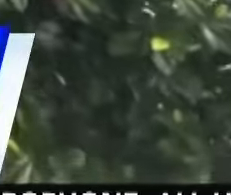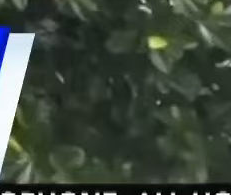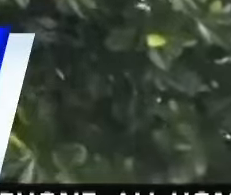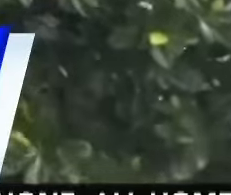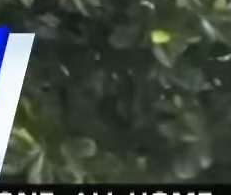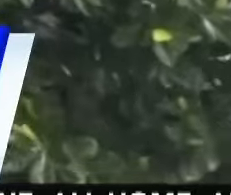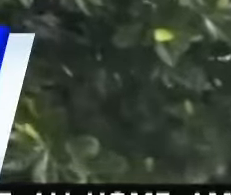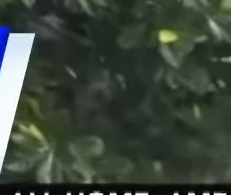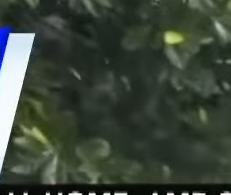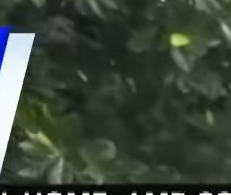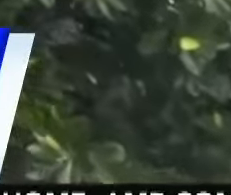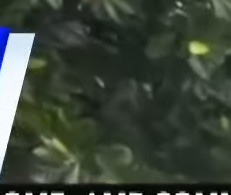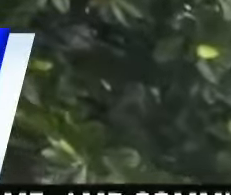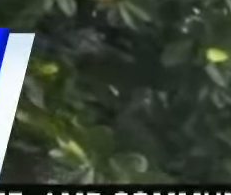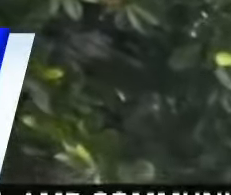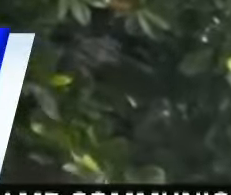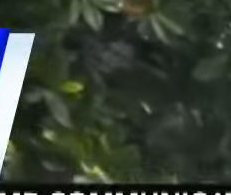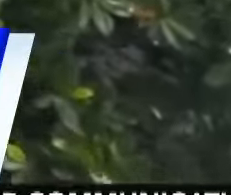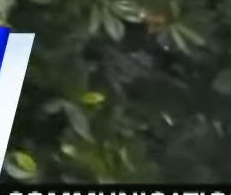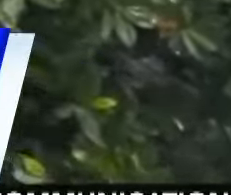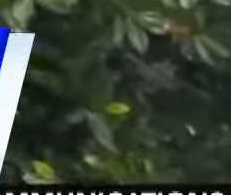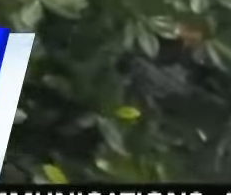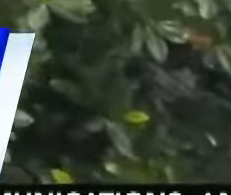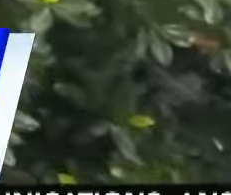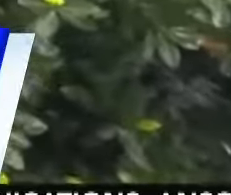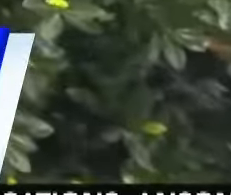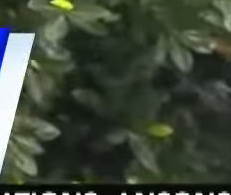habang bumubuhos ang ulan.